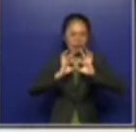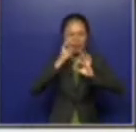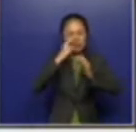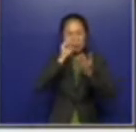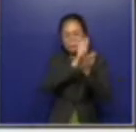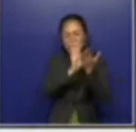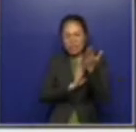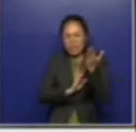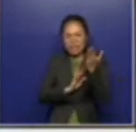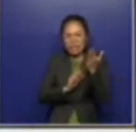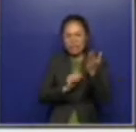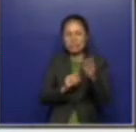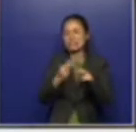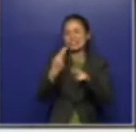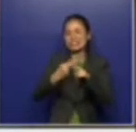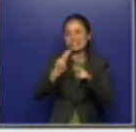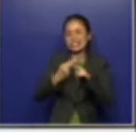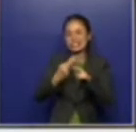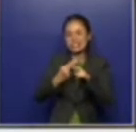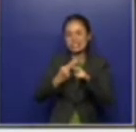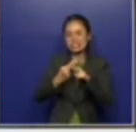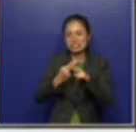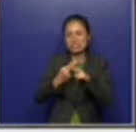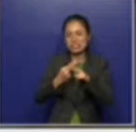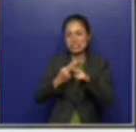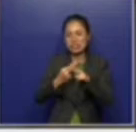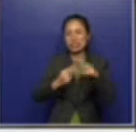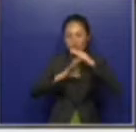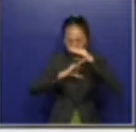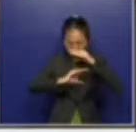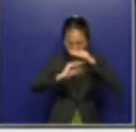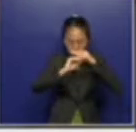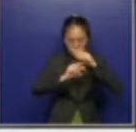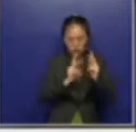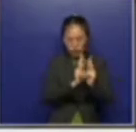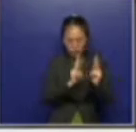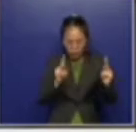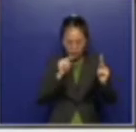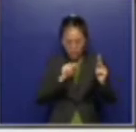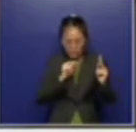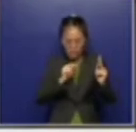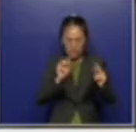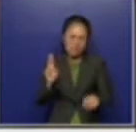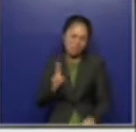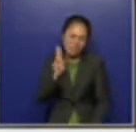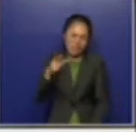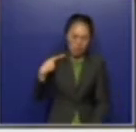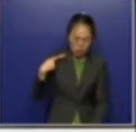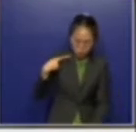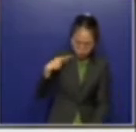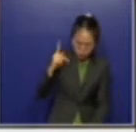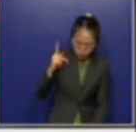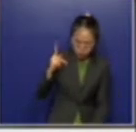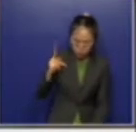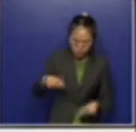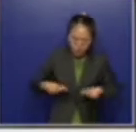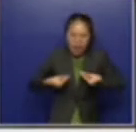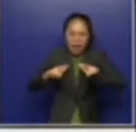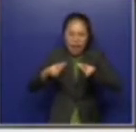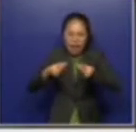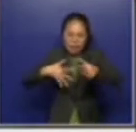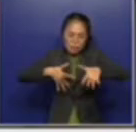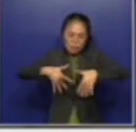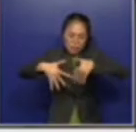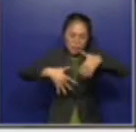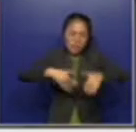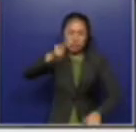ที่เปลี่ยนชื่อมาเป็นปัจจุบันนี้เนี่ยจะสามารถทำให้มันเกิดความคุ้มค่าไม่ได้ไปเข้ากระเป๋าใครคนใดคนหนึ่ง